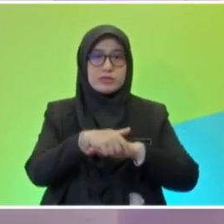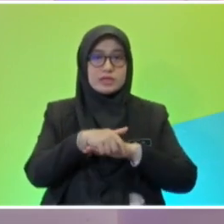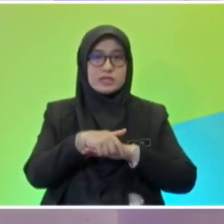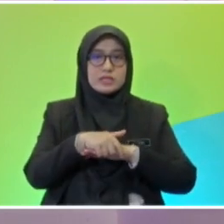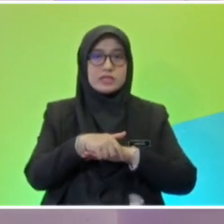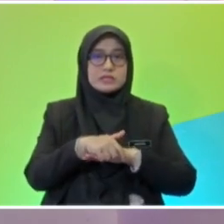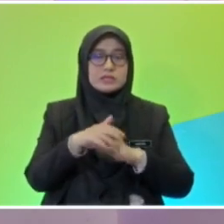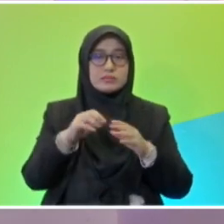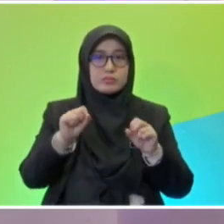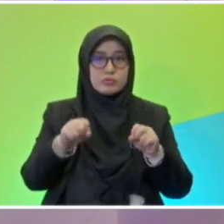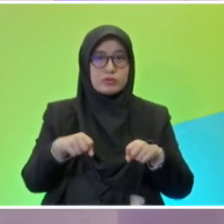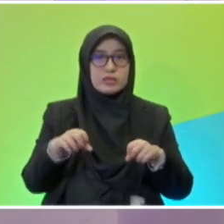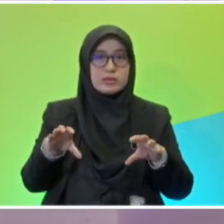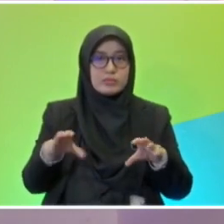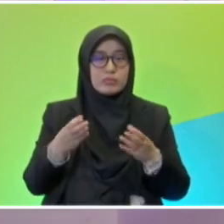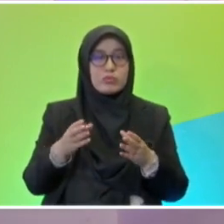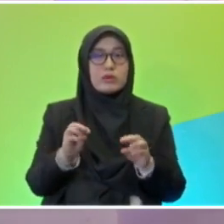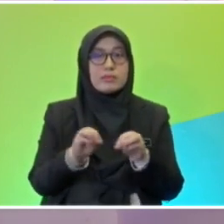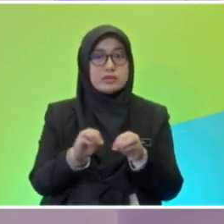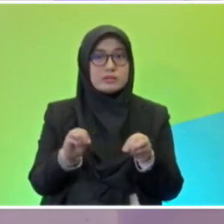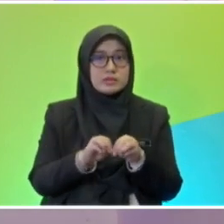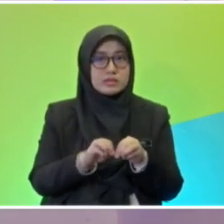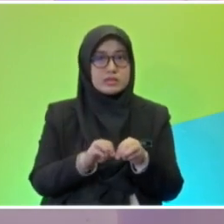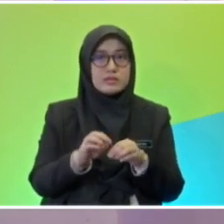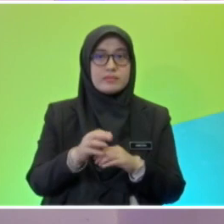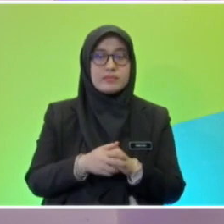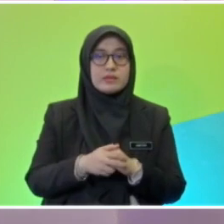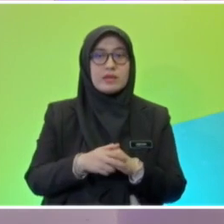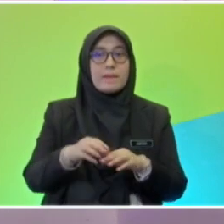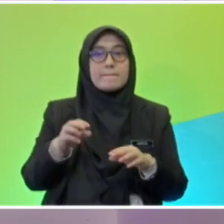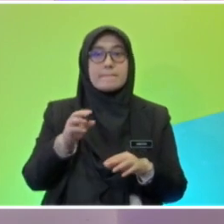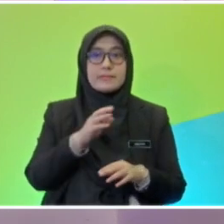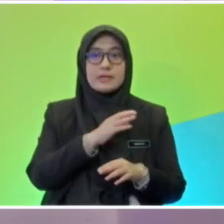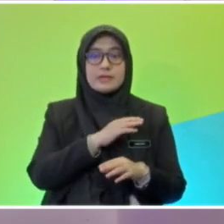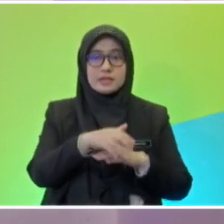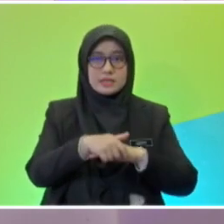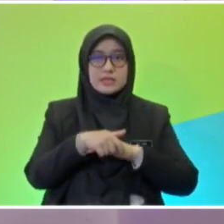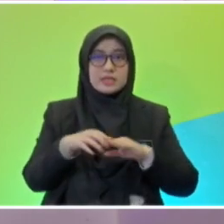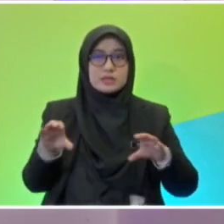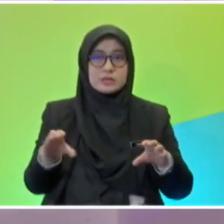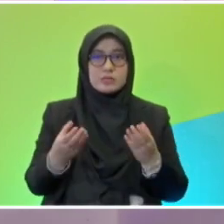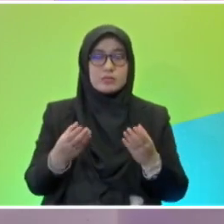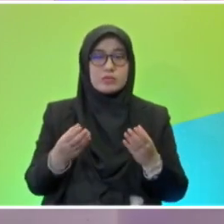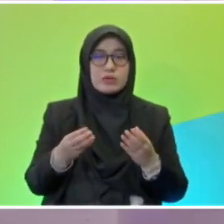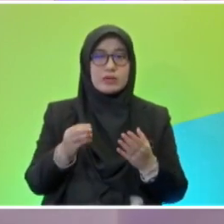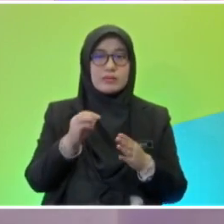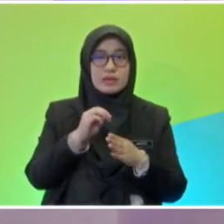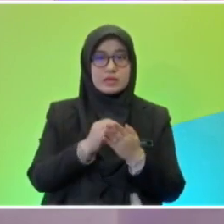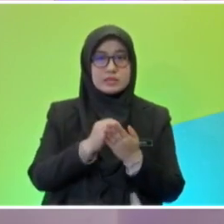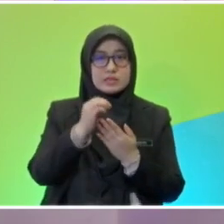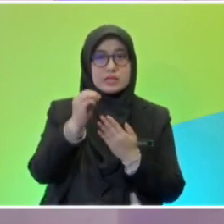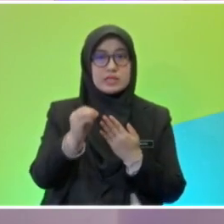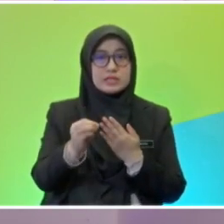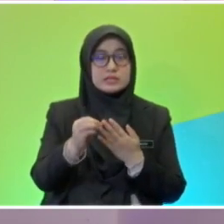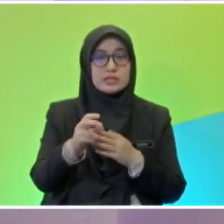juga menumbuhkan majelis negeri dan ahli dilantik resultan dan cadangan Residence jadi dalam